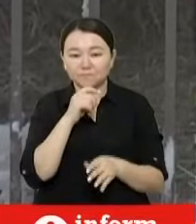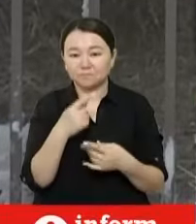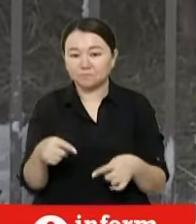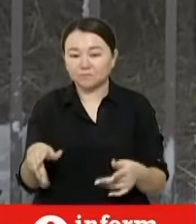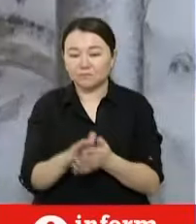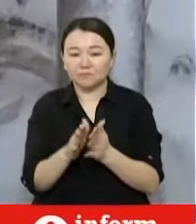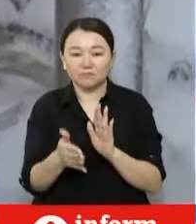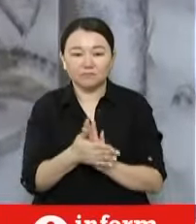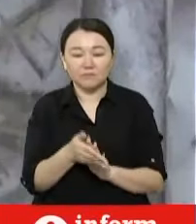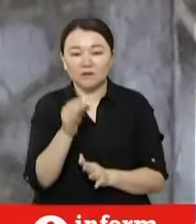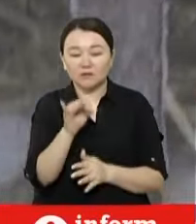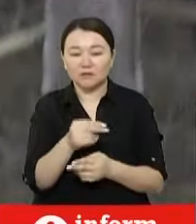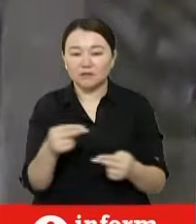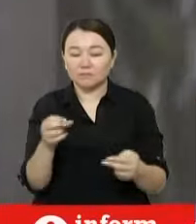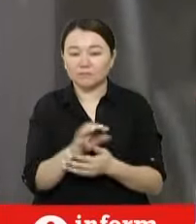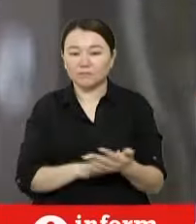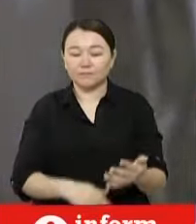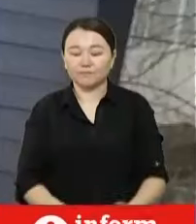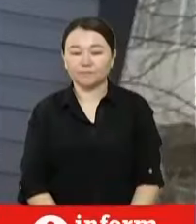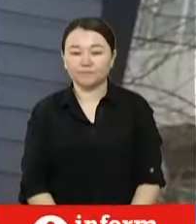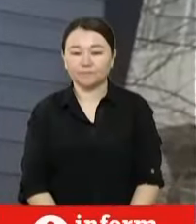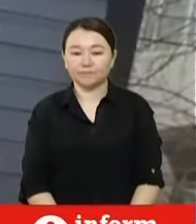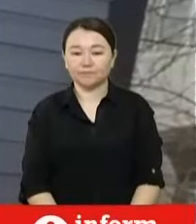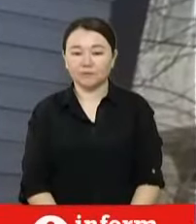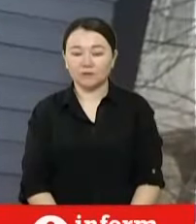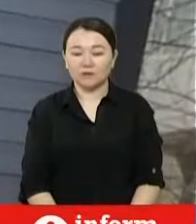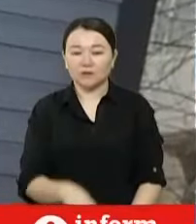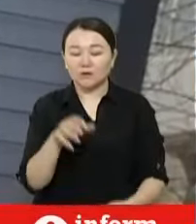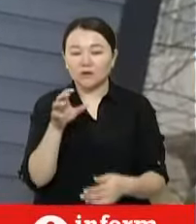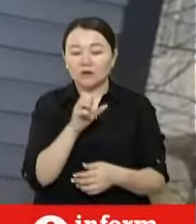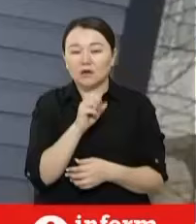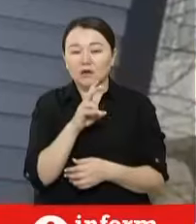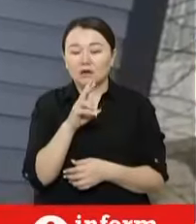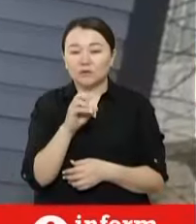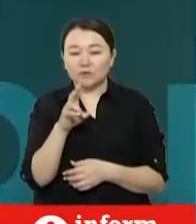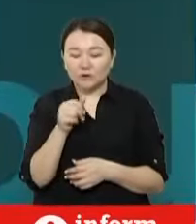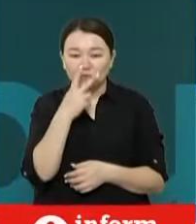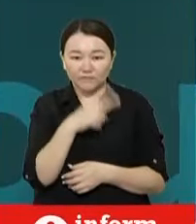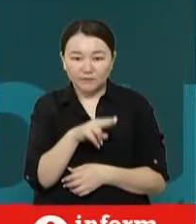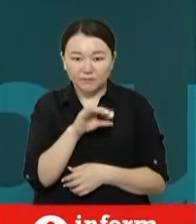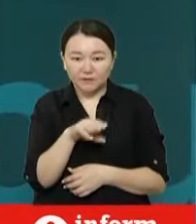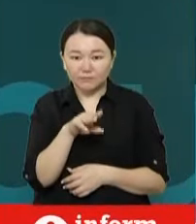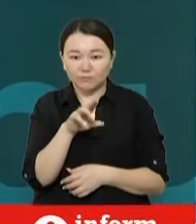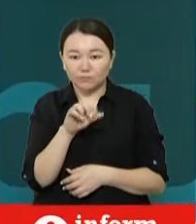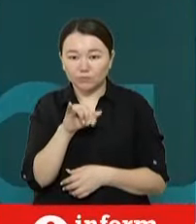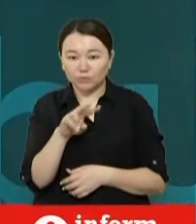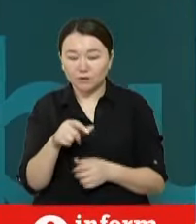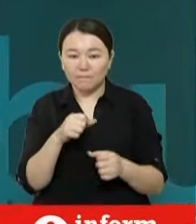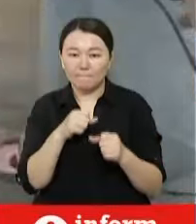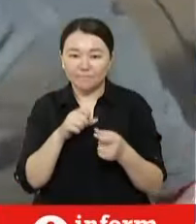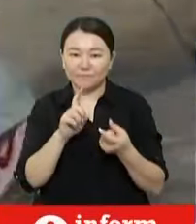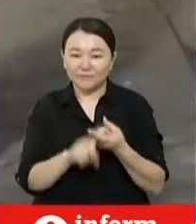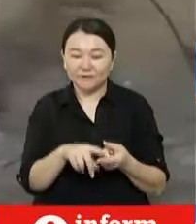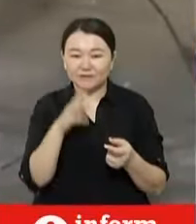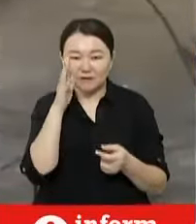обстоятельства тему продолжит Людмила батюшкина Алёна севальнева увидела Питбуля на остановке бойцовая собака недавно